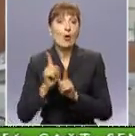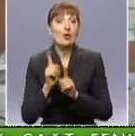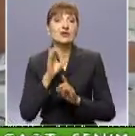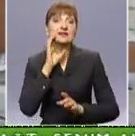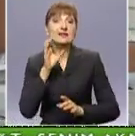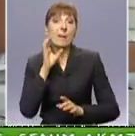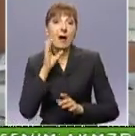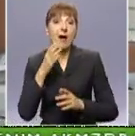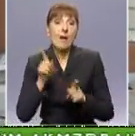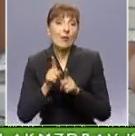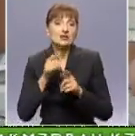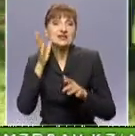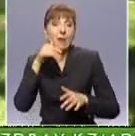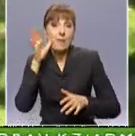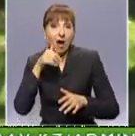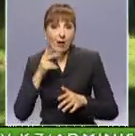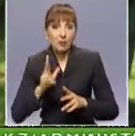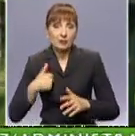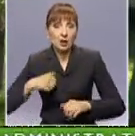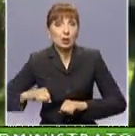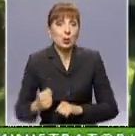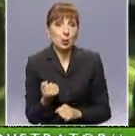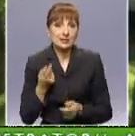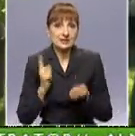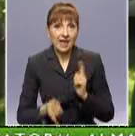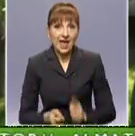собака мне настоящим другом.